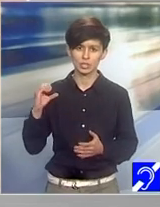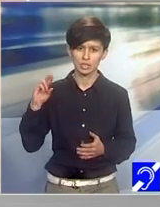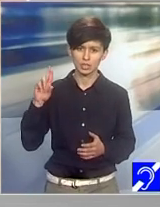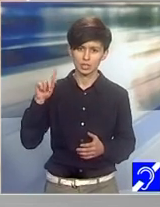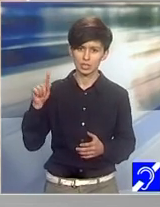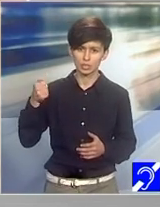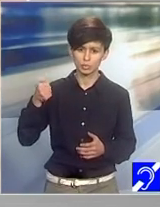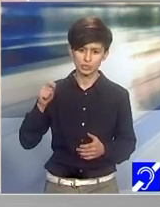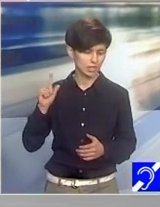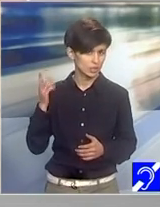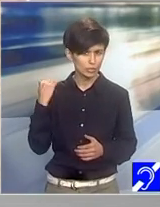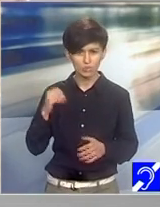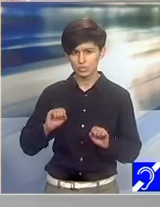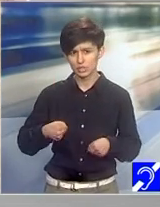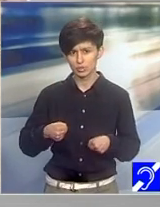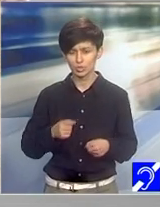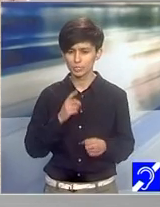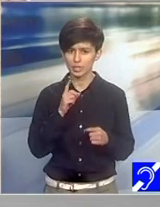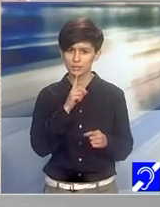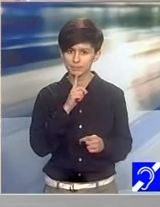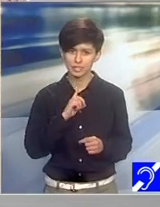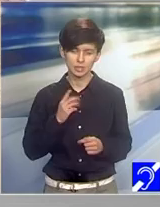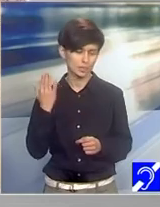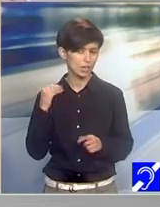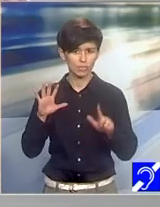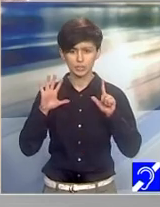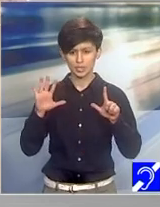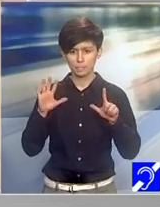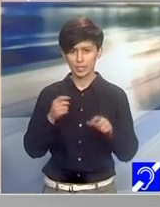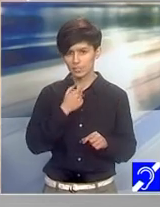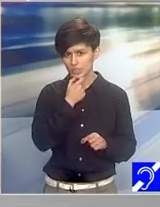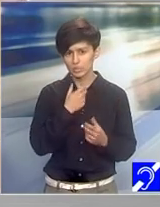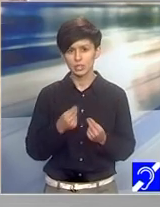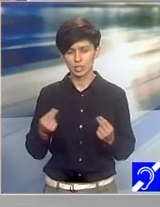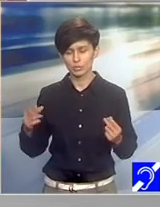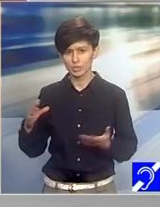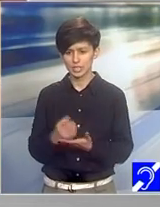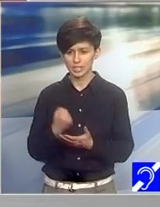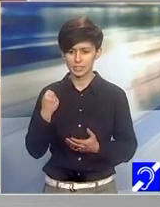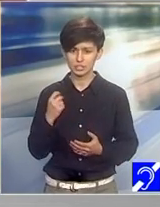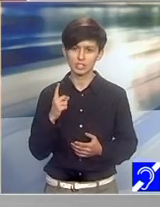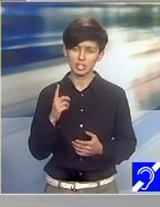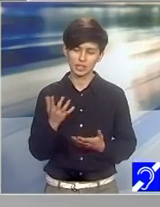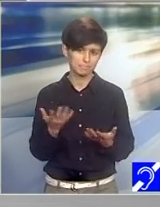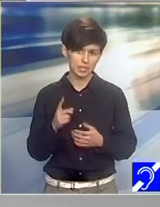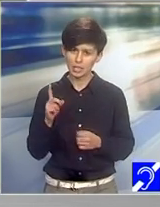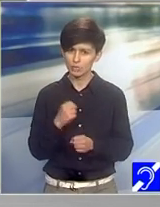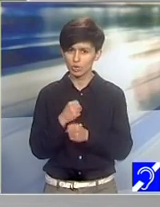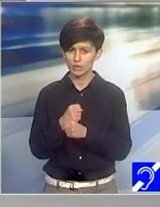fost o domnie ușoară, au fost 7 ani denși, plini de realizări, dar care n-a întrunit